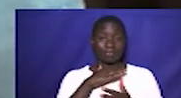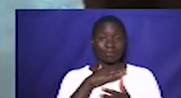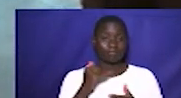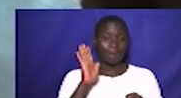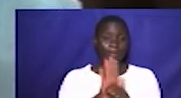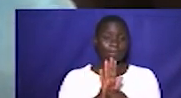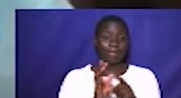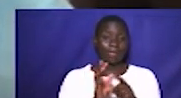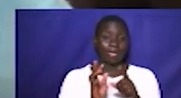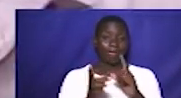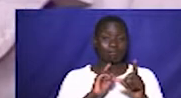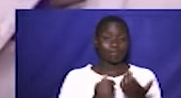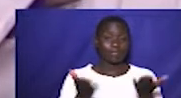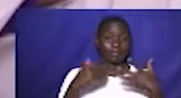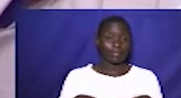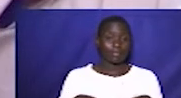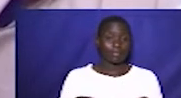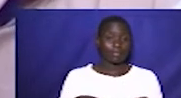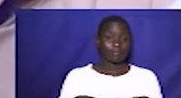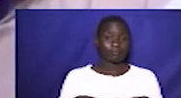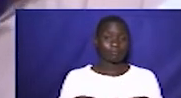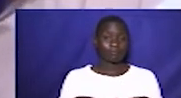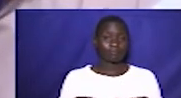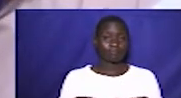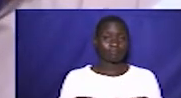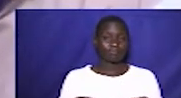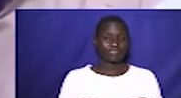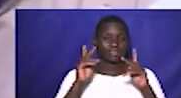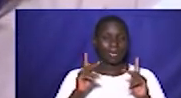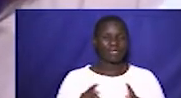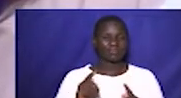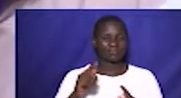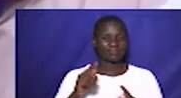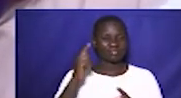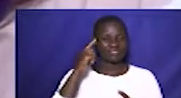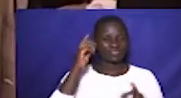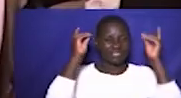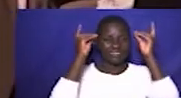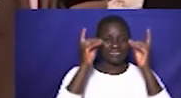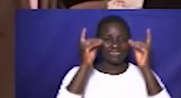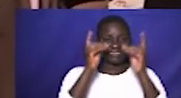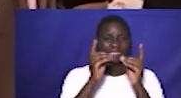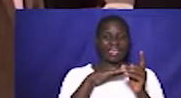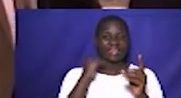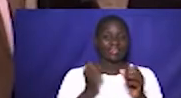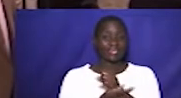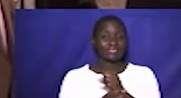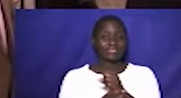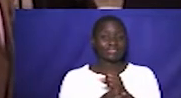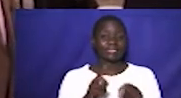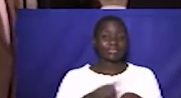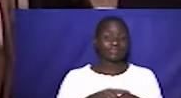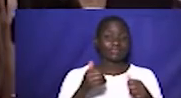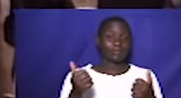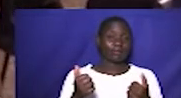kwani rutua ikira stogo tebanga kero monta tuarire kerenga ligego chukwe nyenta asik canceling chinga kecho Kilonzo